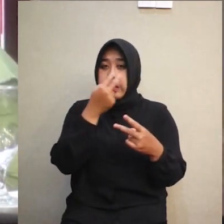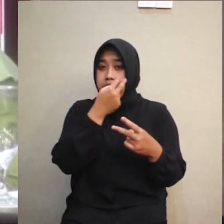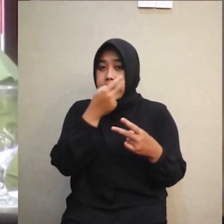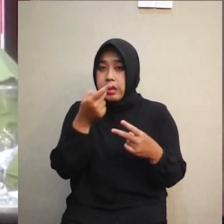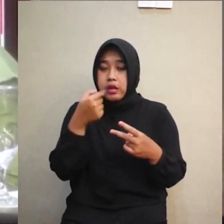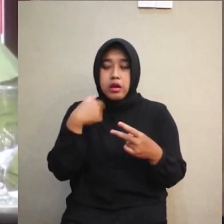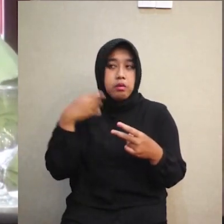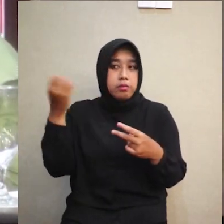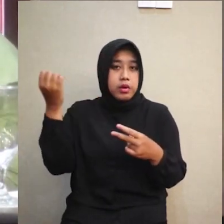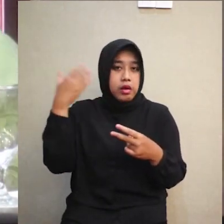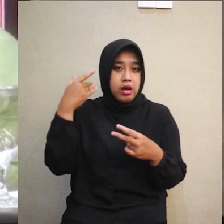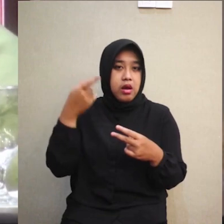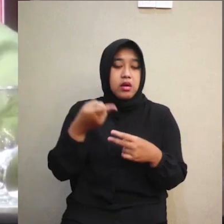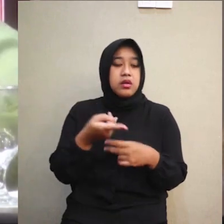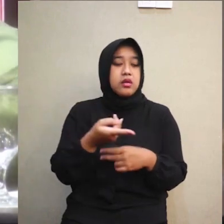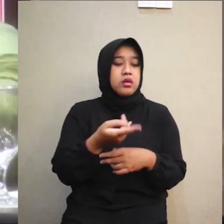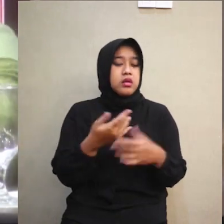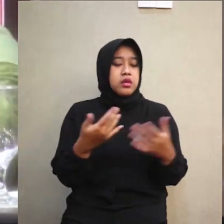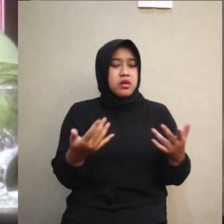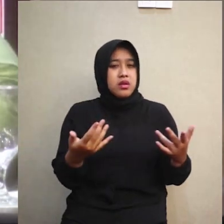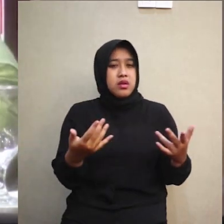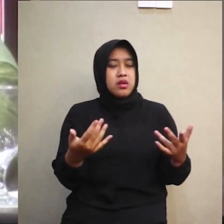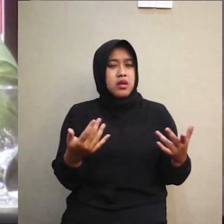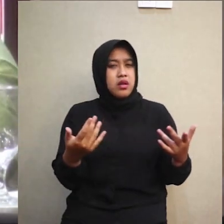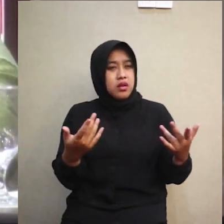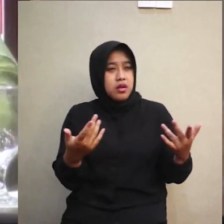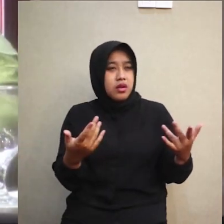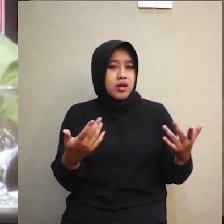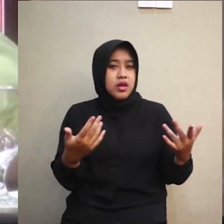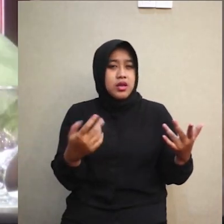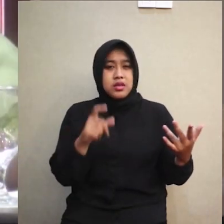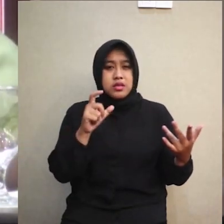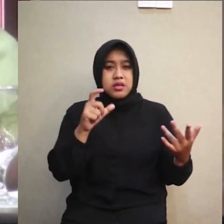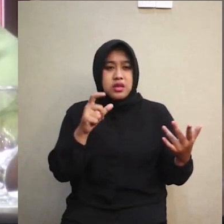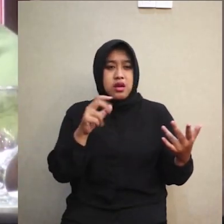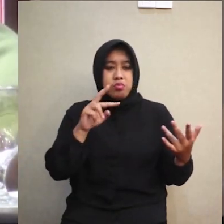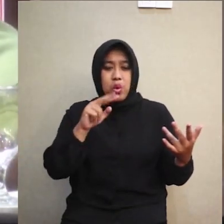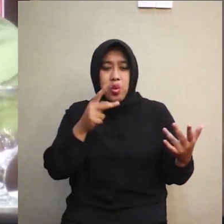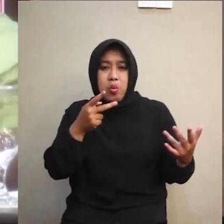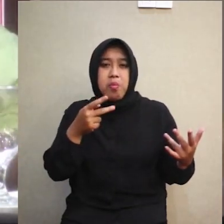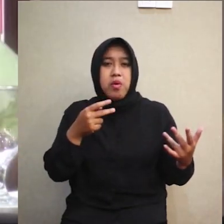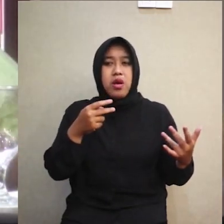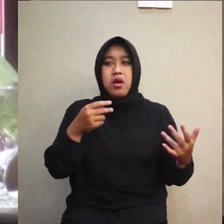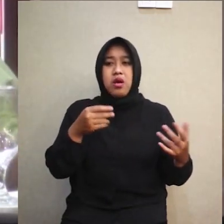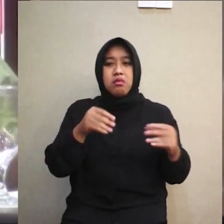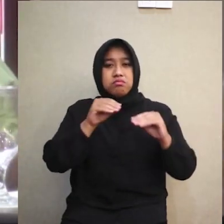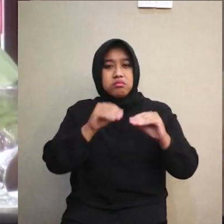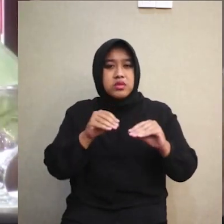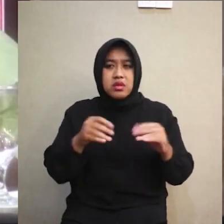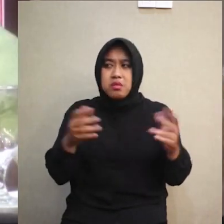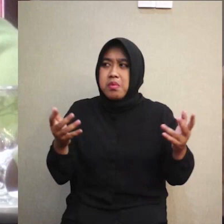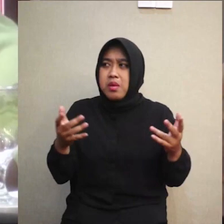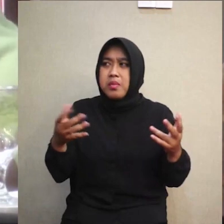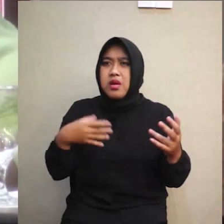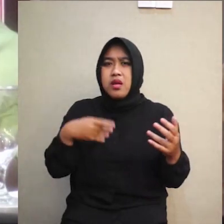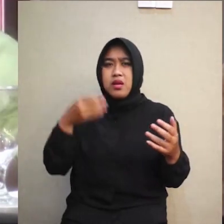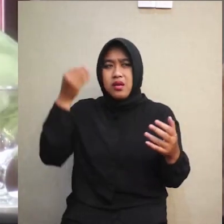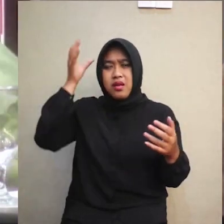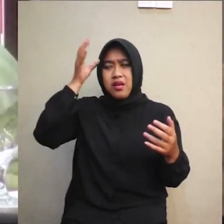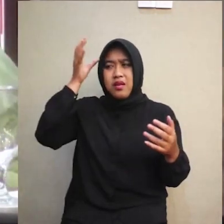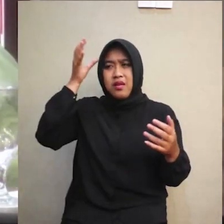pendengaran ini kan cara mengilmukakannya juga bagaimana gitu kan